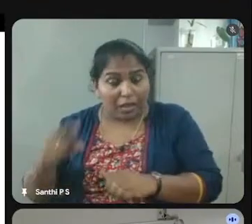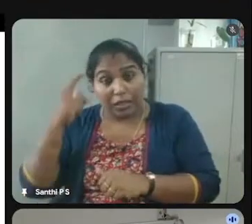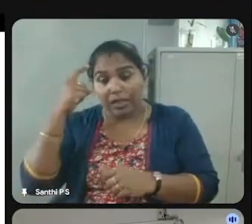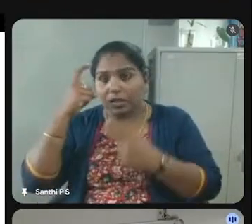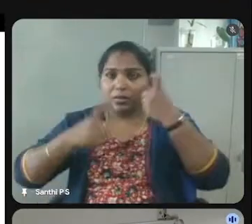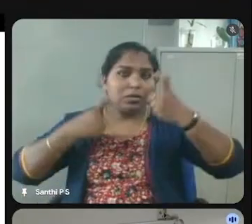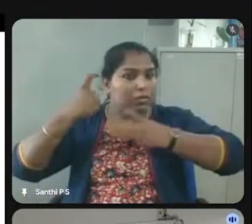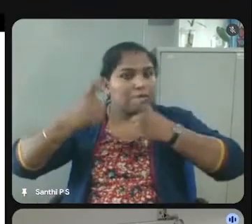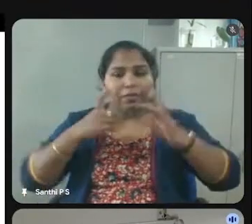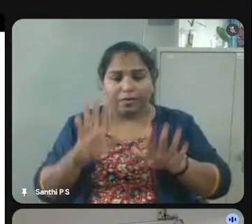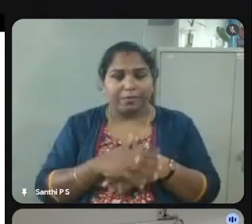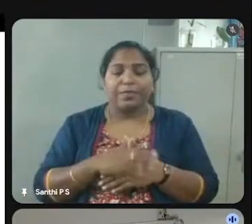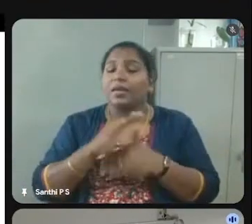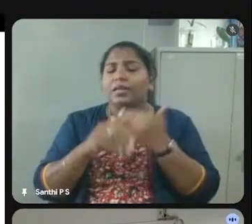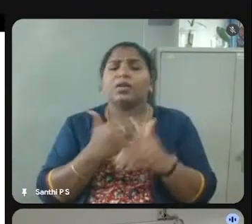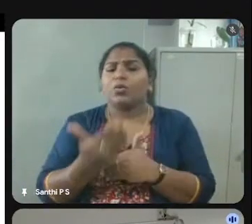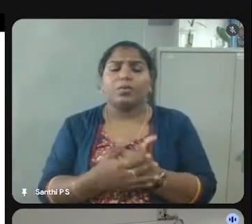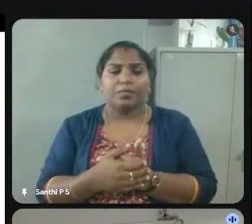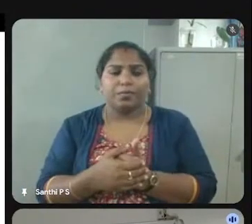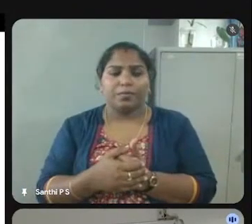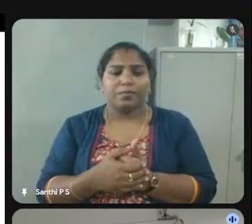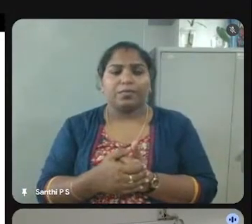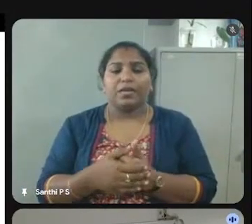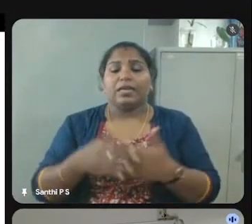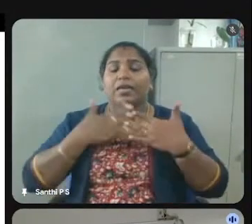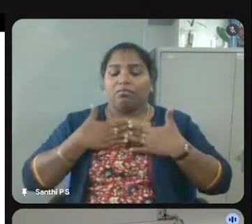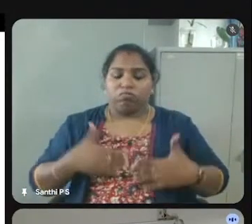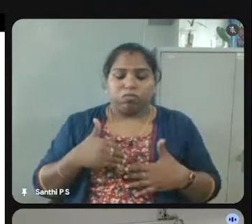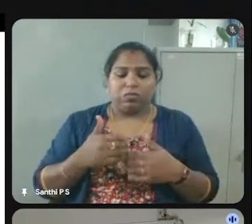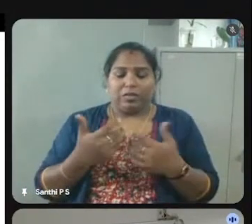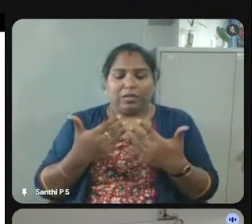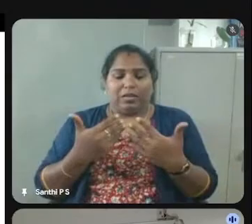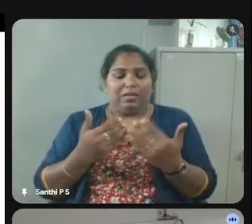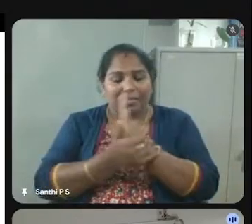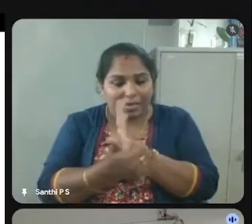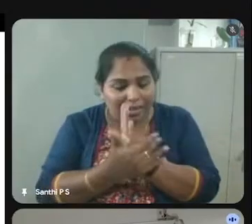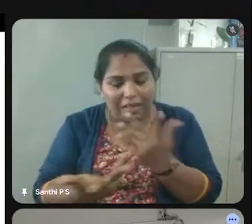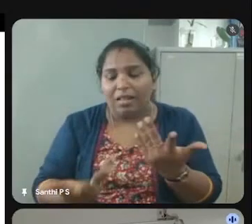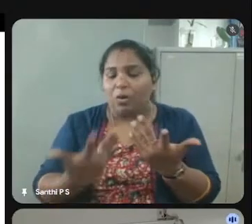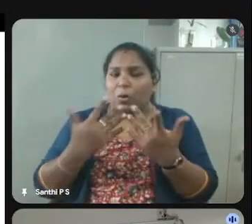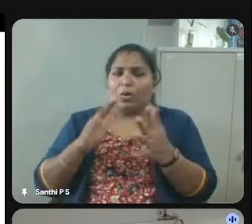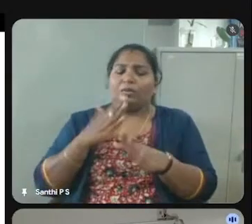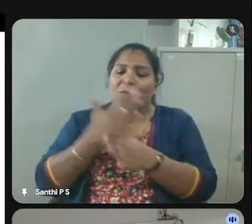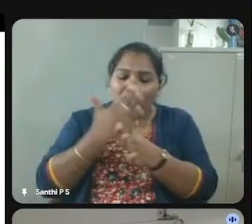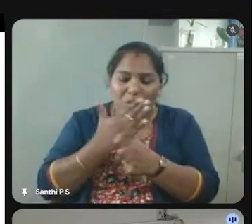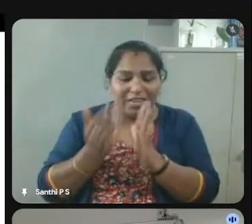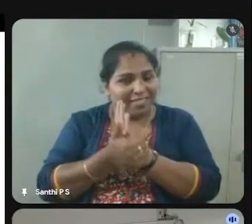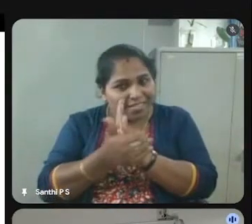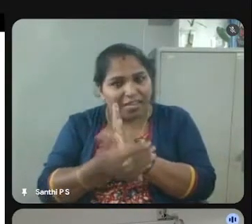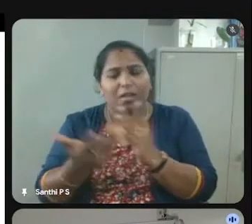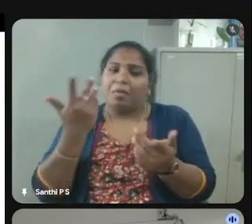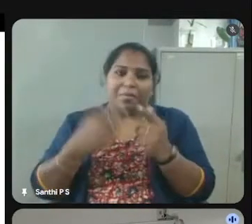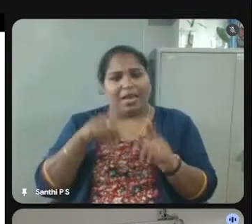പിന്നെ ശാരീരികമായ ശക്തി, പ്രവർത്തനക്ഷമത തുടങ്ങിയവുമായിട്ട് ബന്ധപ്പെട്ട ബുദ്ധിമുട്ടുകൾ നമുക്ക് ചിലപ്പം എത്ര